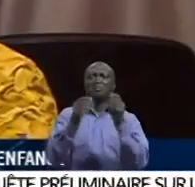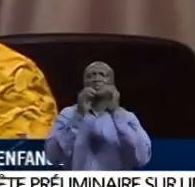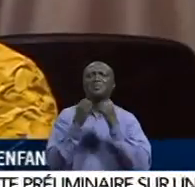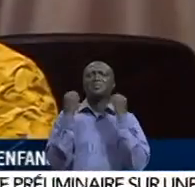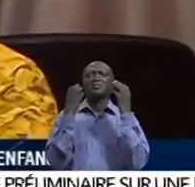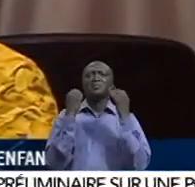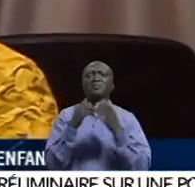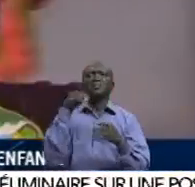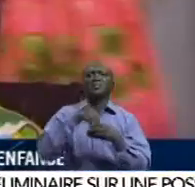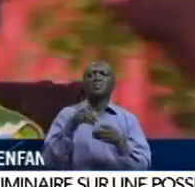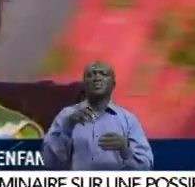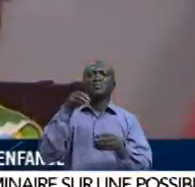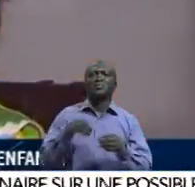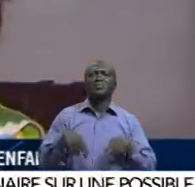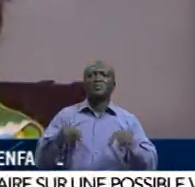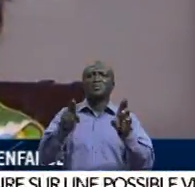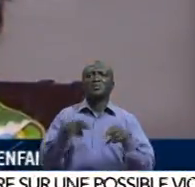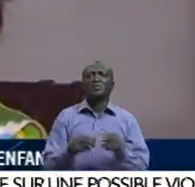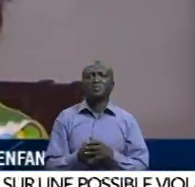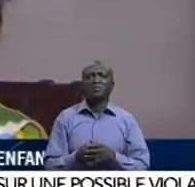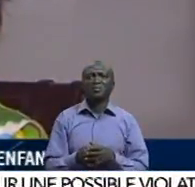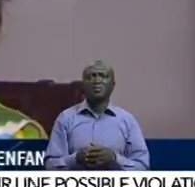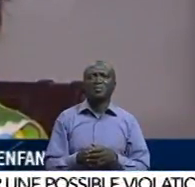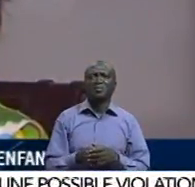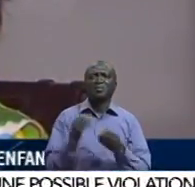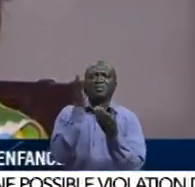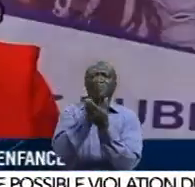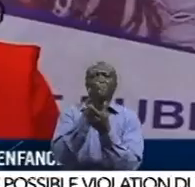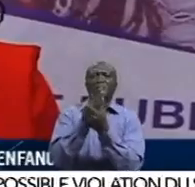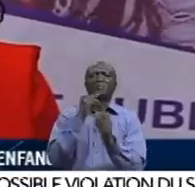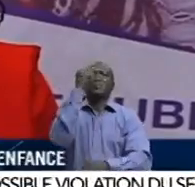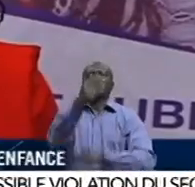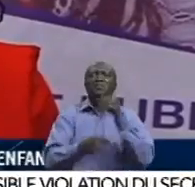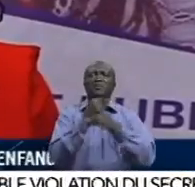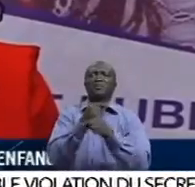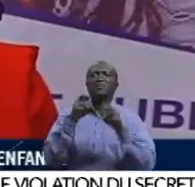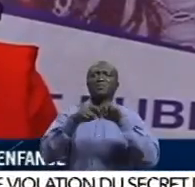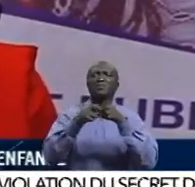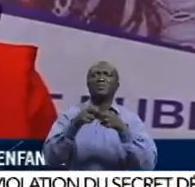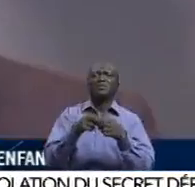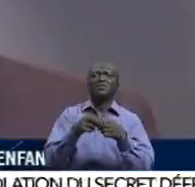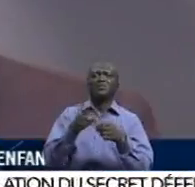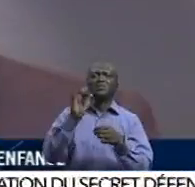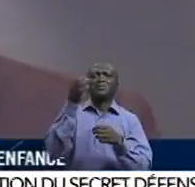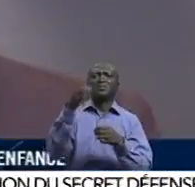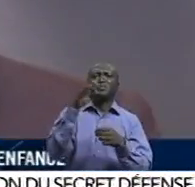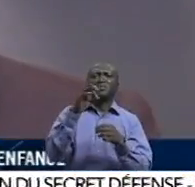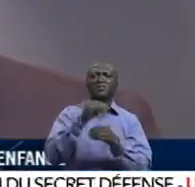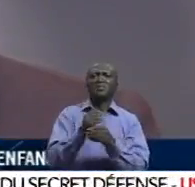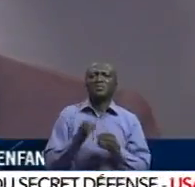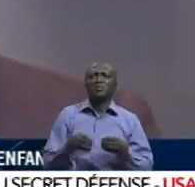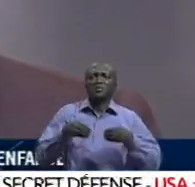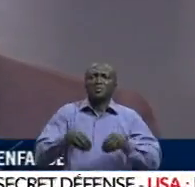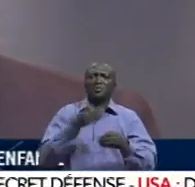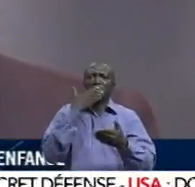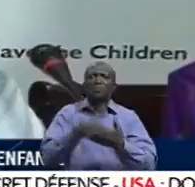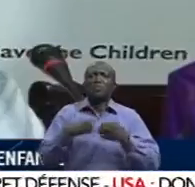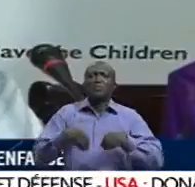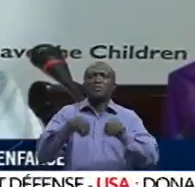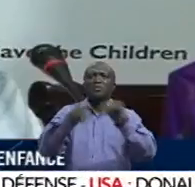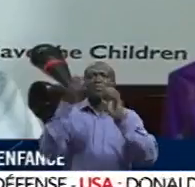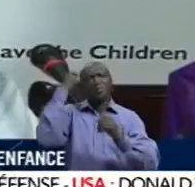sont dans la rue le choix du Commentaire général numéro 19 est encore une occasion pour vous amenz à penser à nos